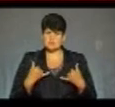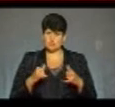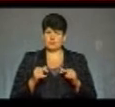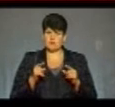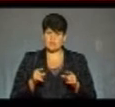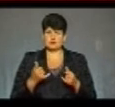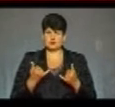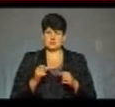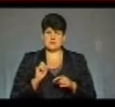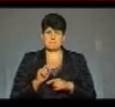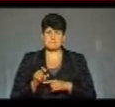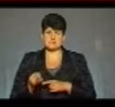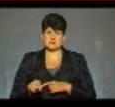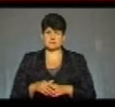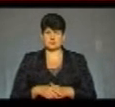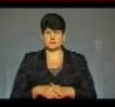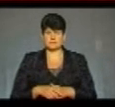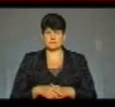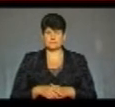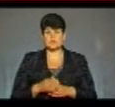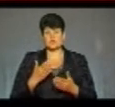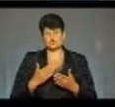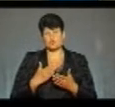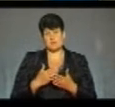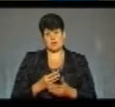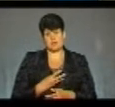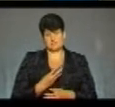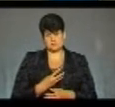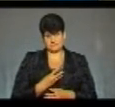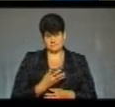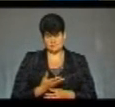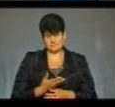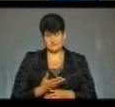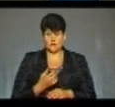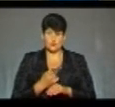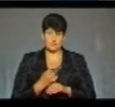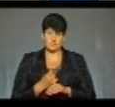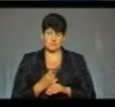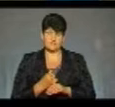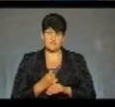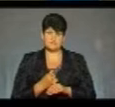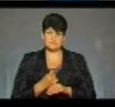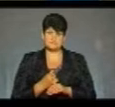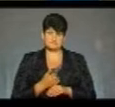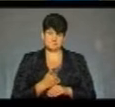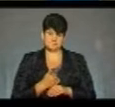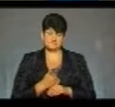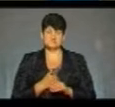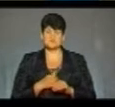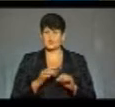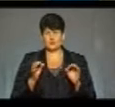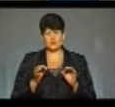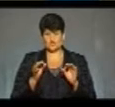сьогоднішні призначення? Якщо мати мотивацію до цього і головний інструмент, то, відповідно,